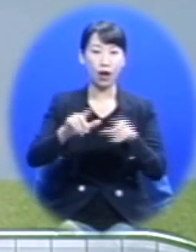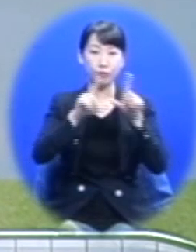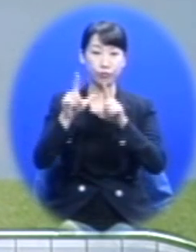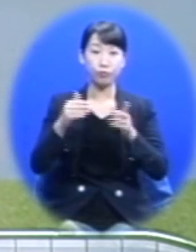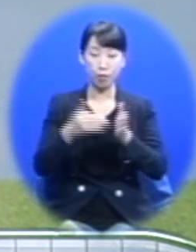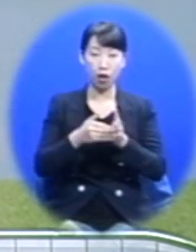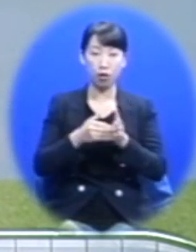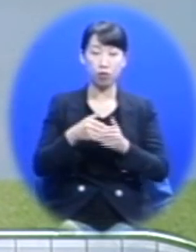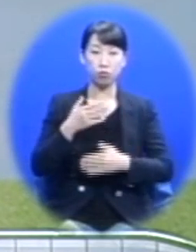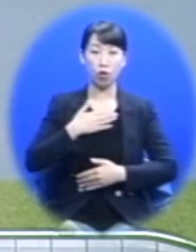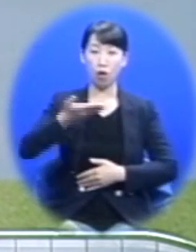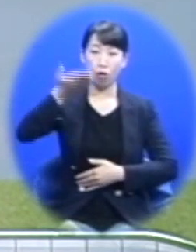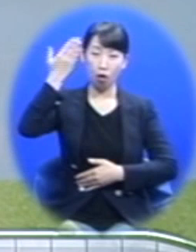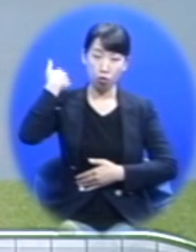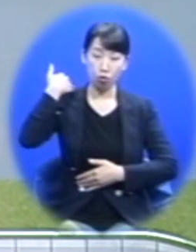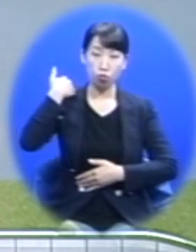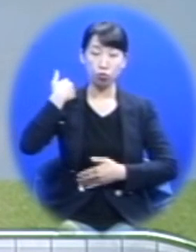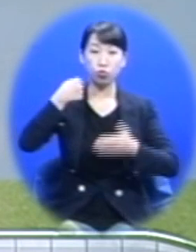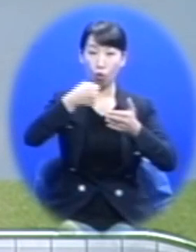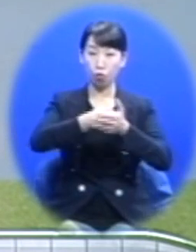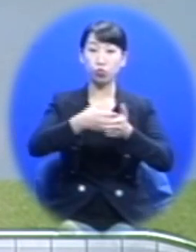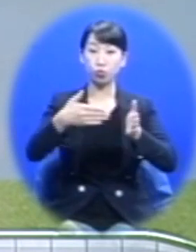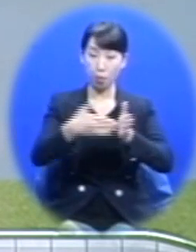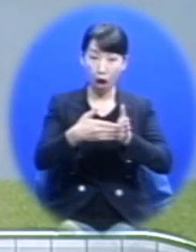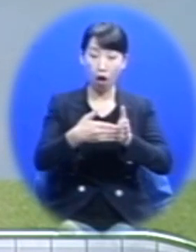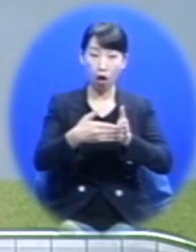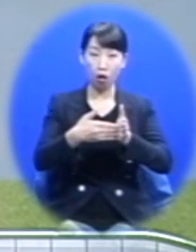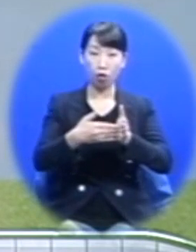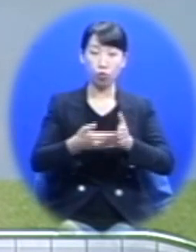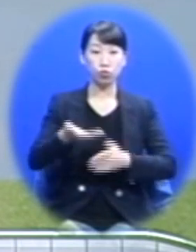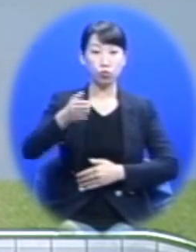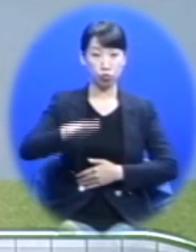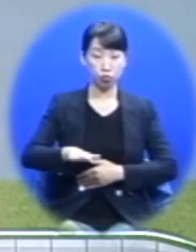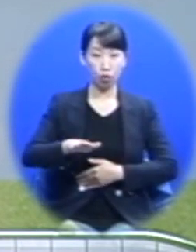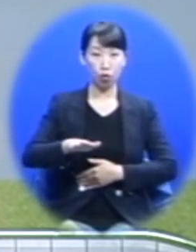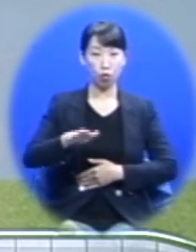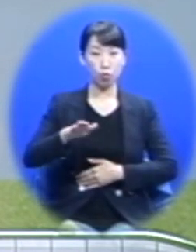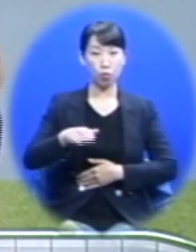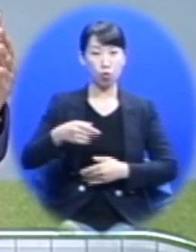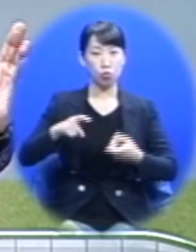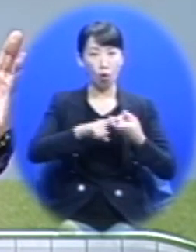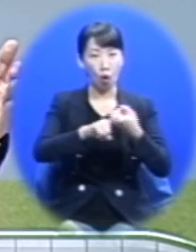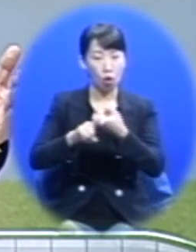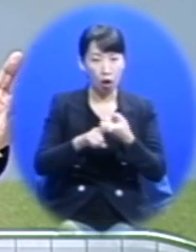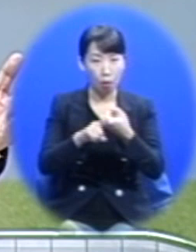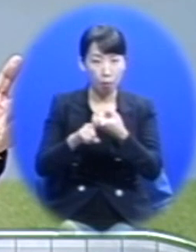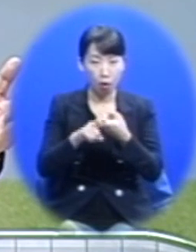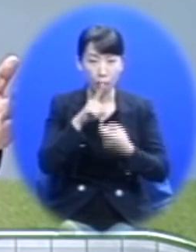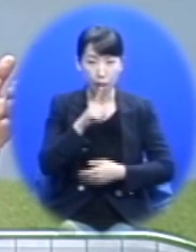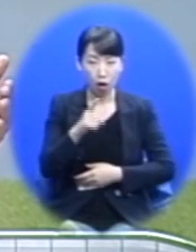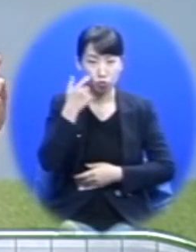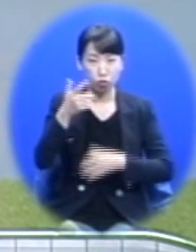내용이었고 또 이미 제가 결단했던 내용이었기 때문에 이 일 하나를 이렇게 6개월 동안 하시는